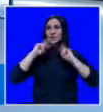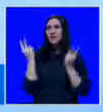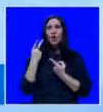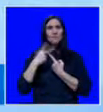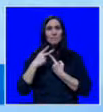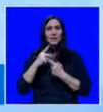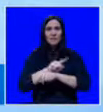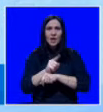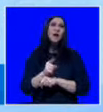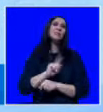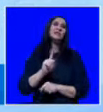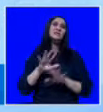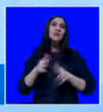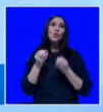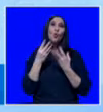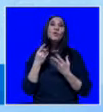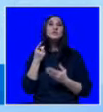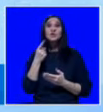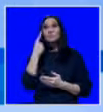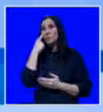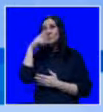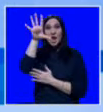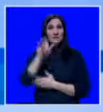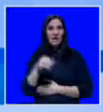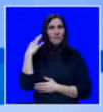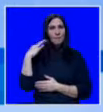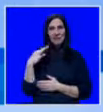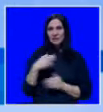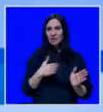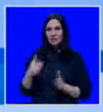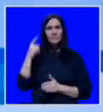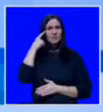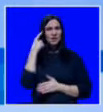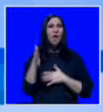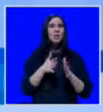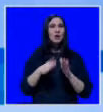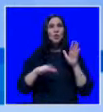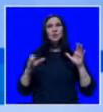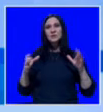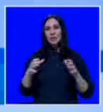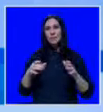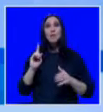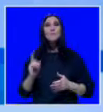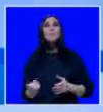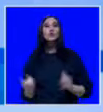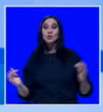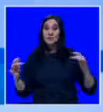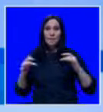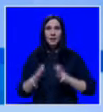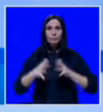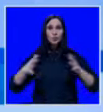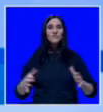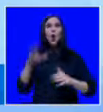хубаво, а с това, че сме тръгнали да сваляме президента. Смятате ли, че в Народното събрание може да се събере мнозинство за импичмент